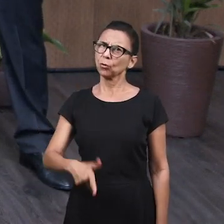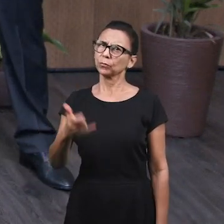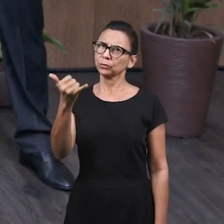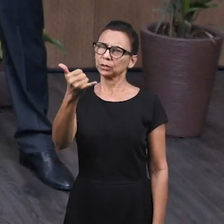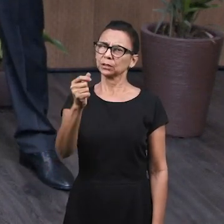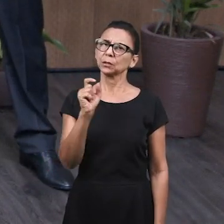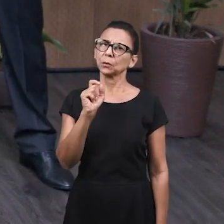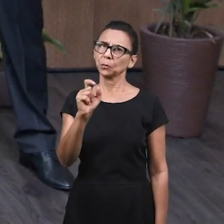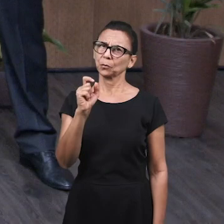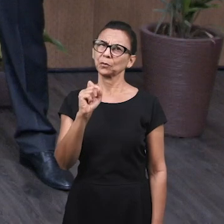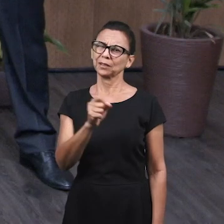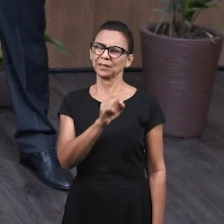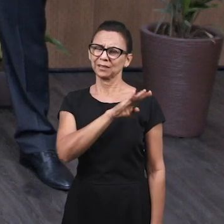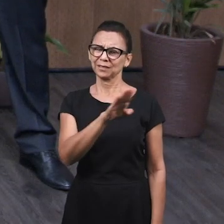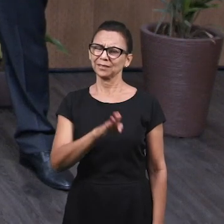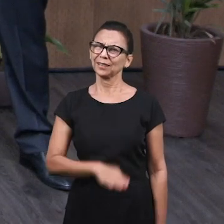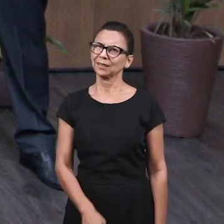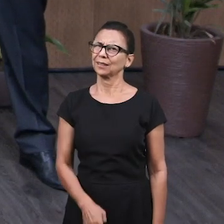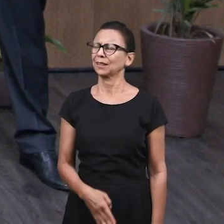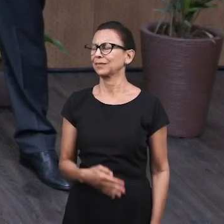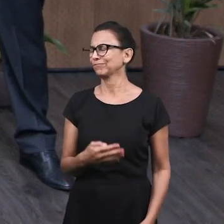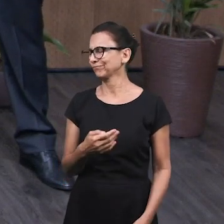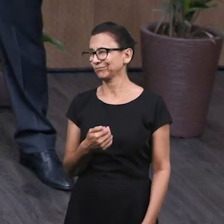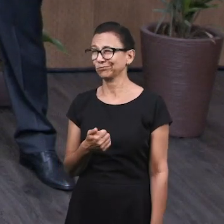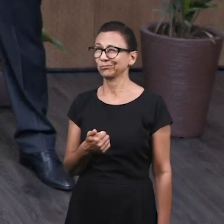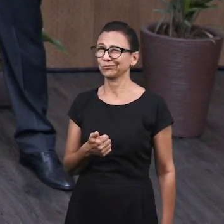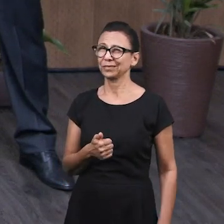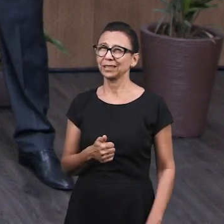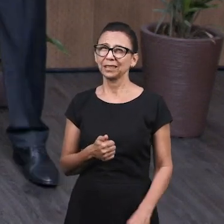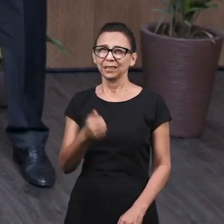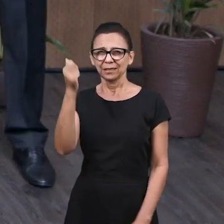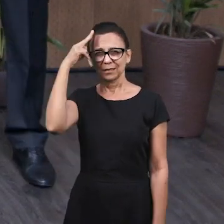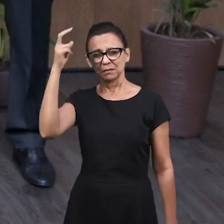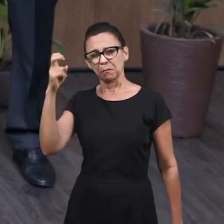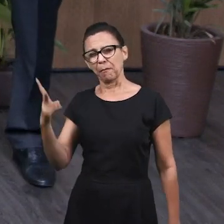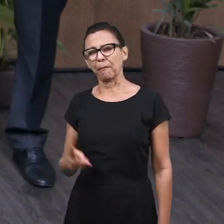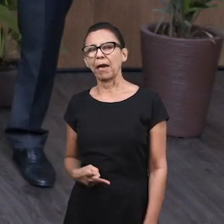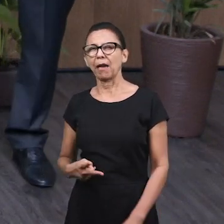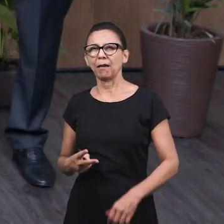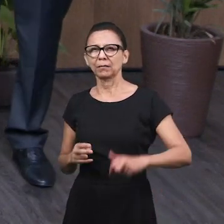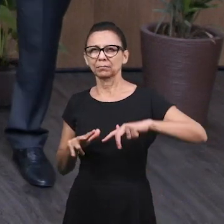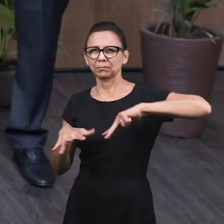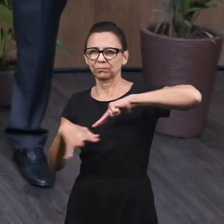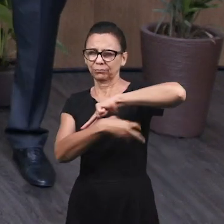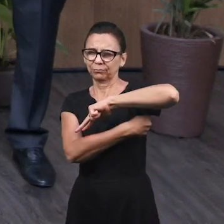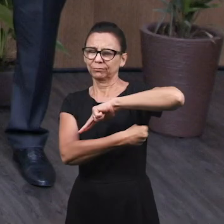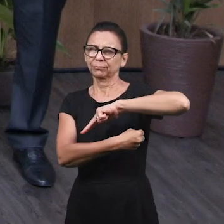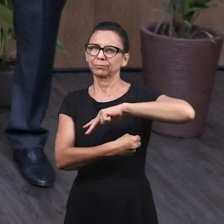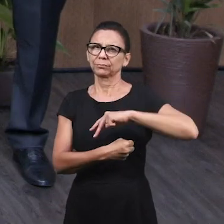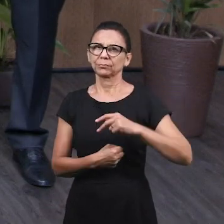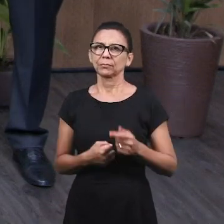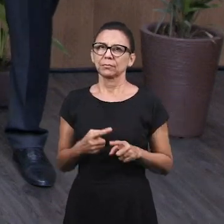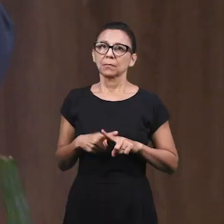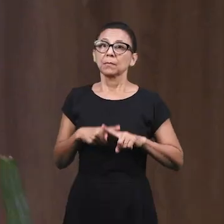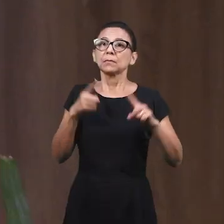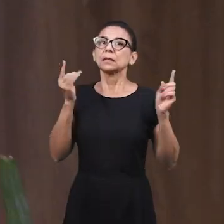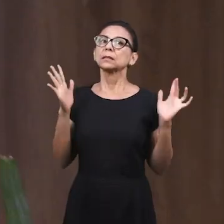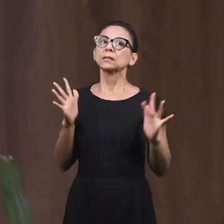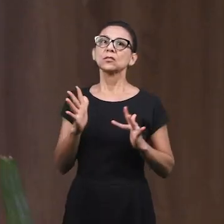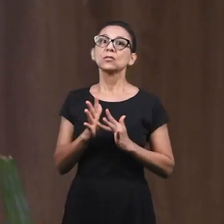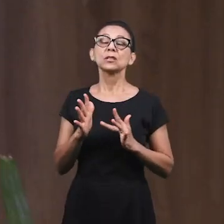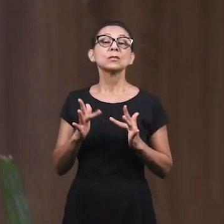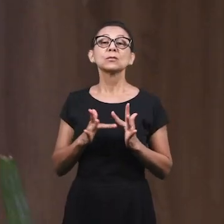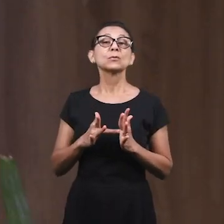il vivait de manière erronée, mais le Seigneur Jésus, Jésus est venu au monde, il a donné